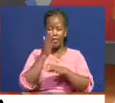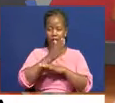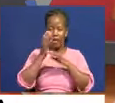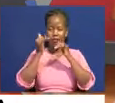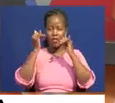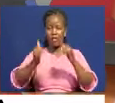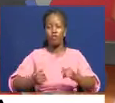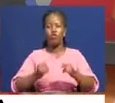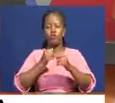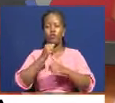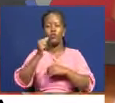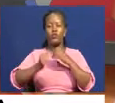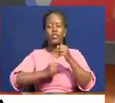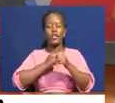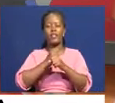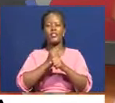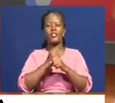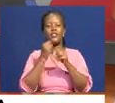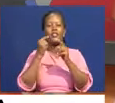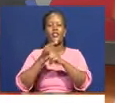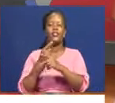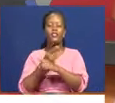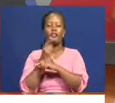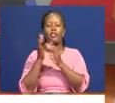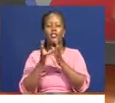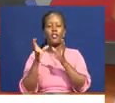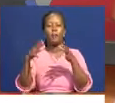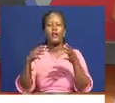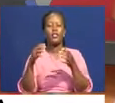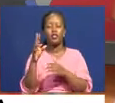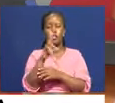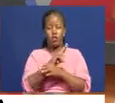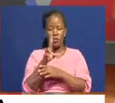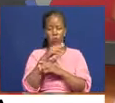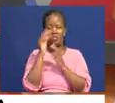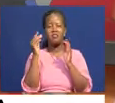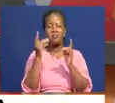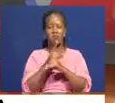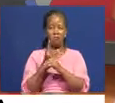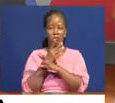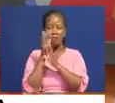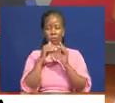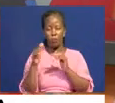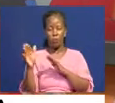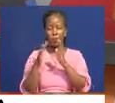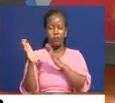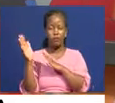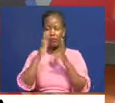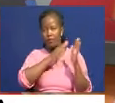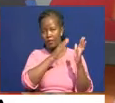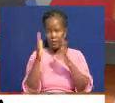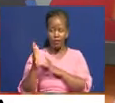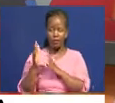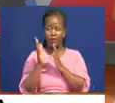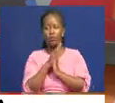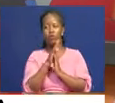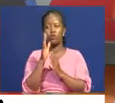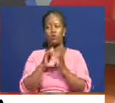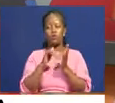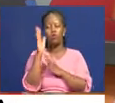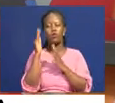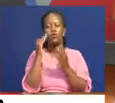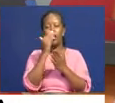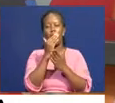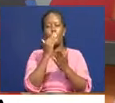Wachina. Kampuni kadhaa za uhandisi zilitumia fursa ya hali nzuri ya hewa kufanya majaribio hayo. Taslifu kamili ni kwenye makala